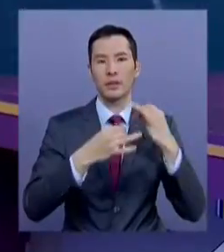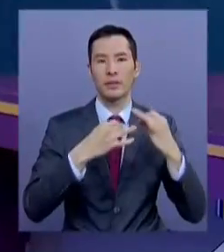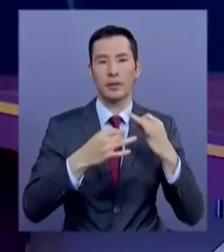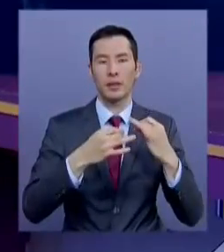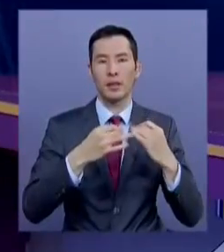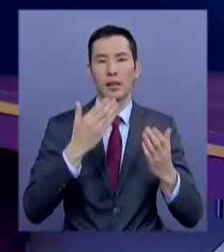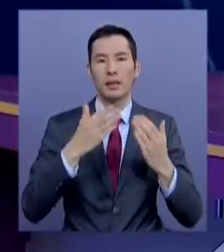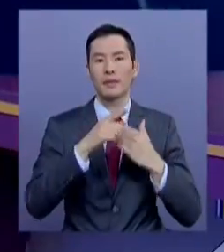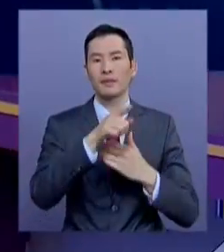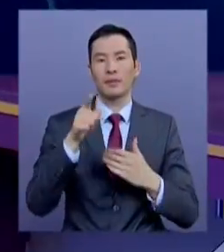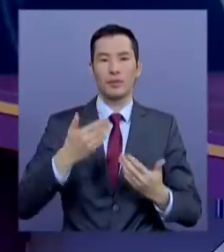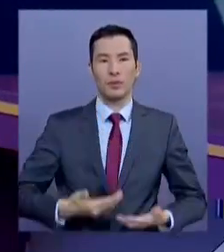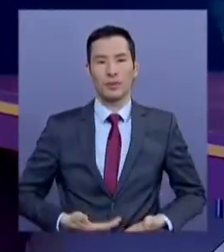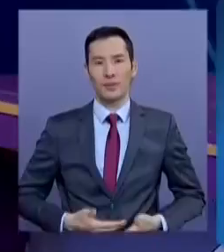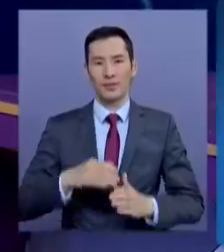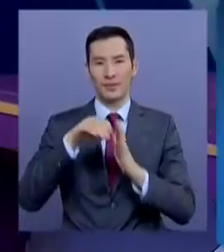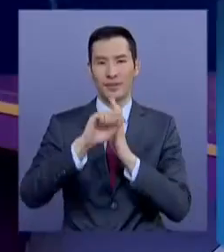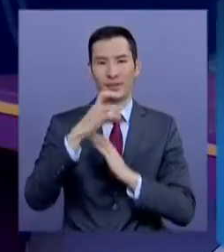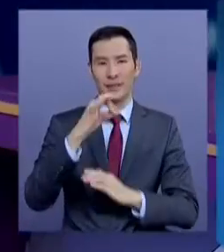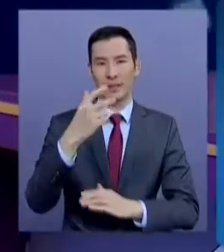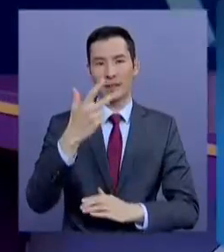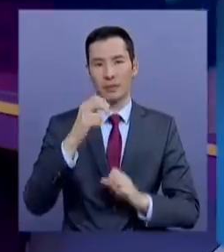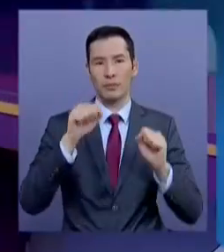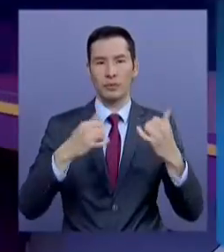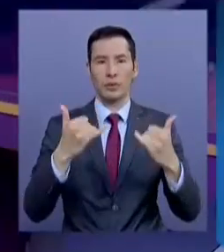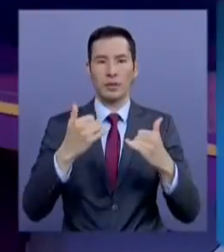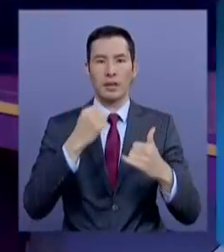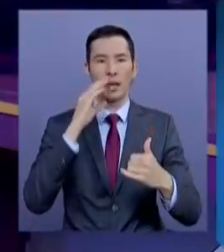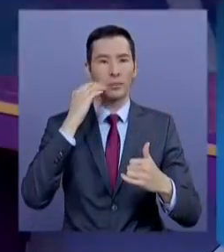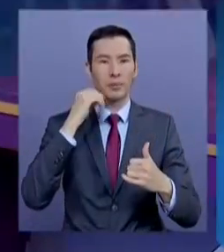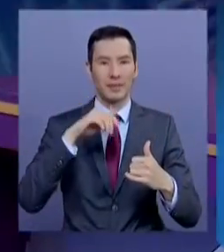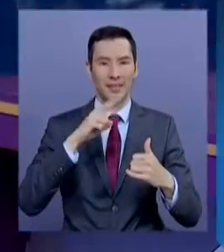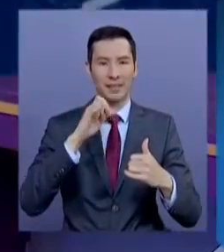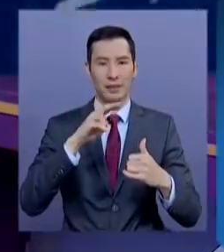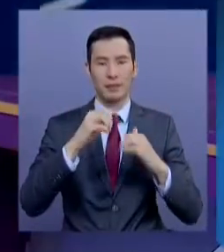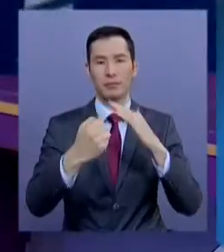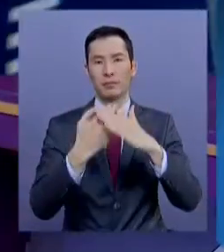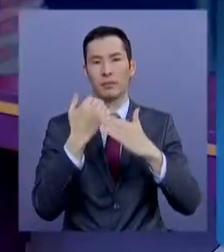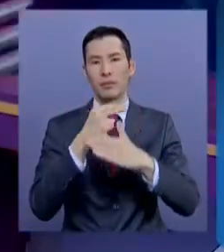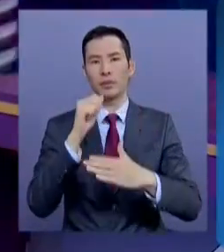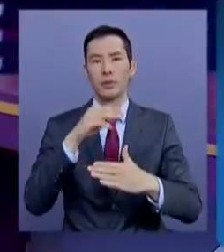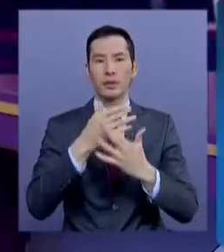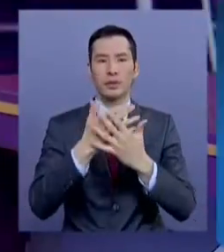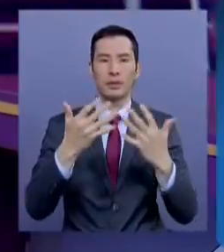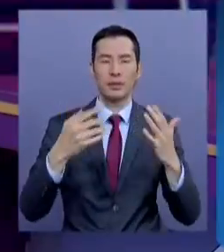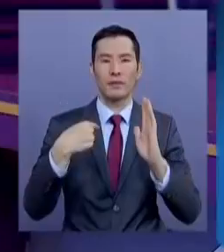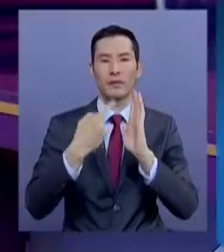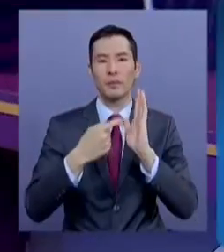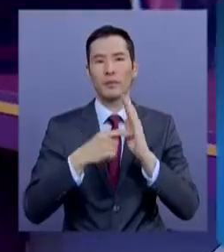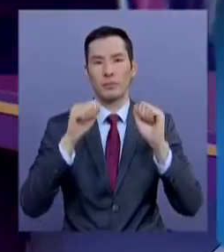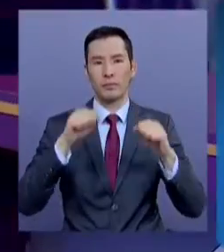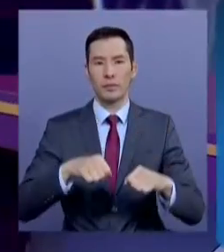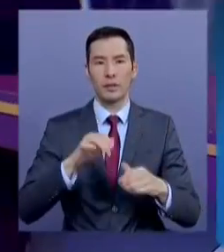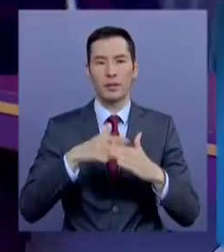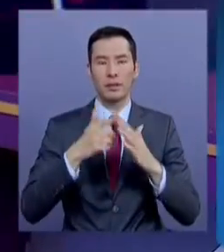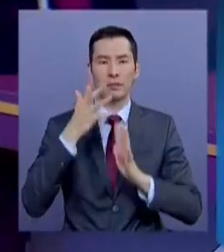береді. Аудан тұрғындары мазалаған сұрақтарын қазірден бастап Алматы арнасының ресми сайтында қалдырып, WhatsApp қосымшасы арқылы жазбаша, аудио